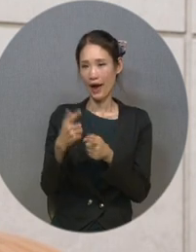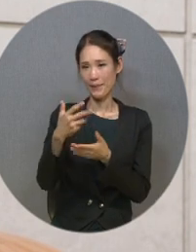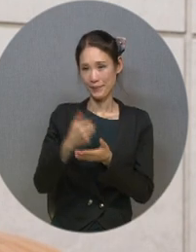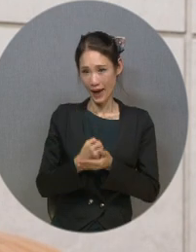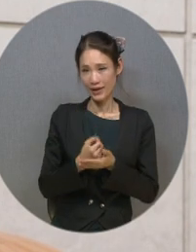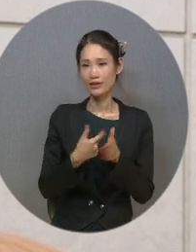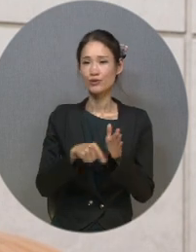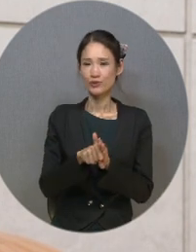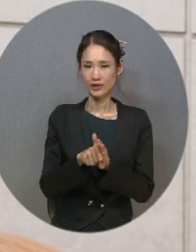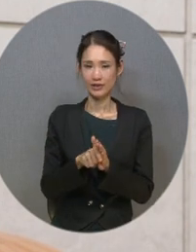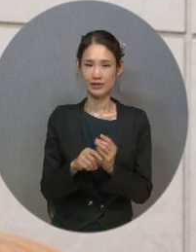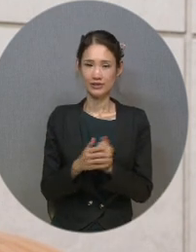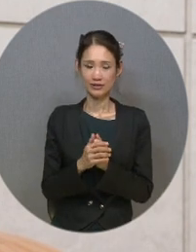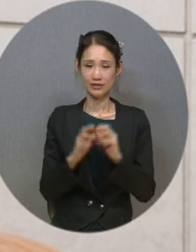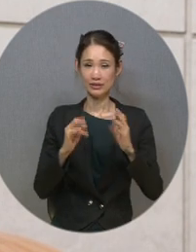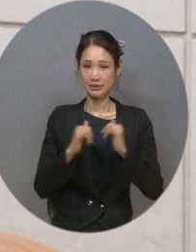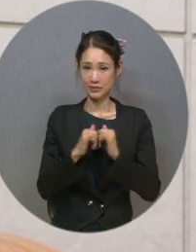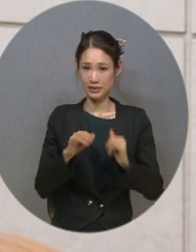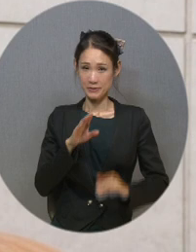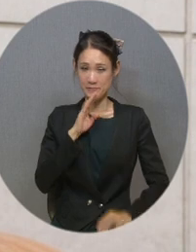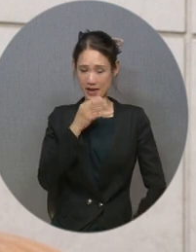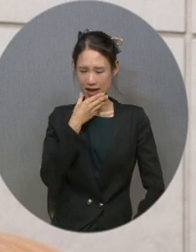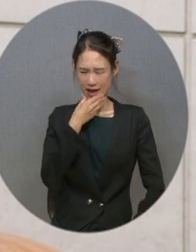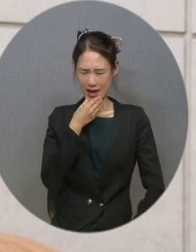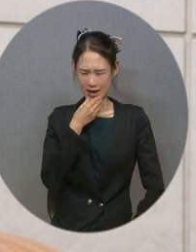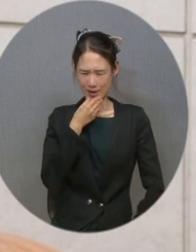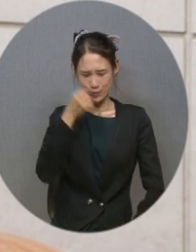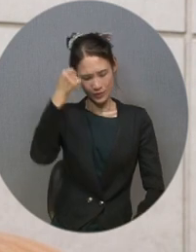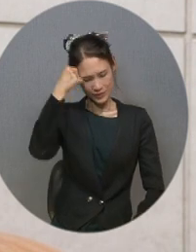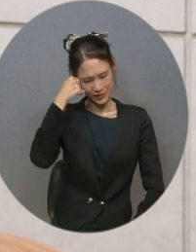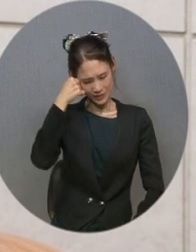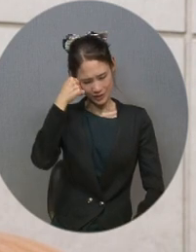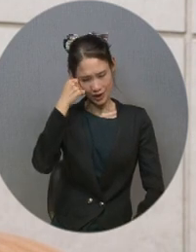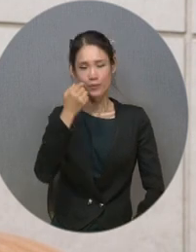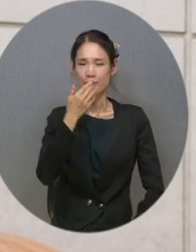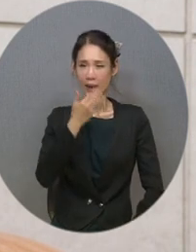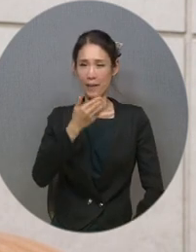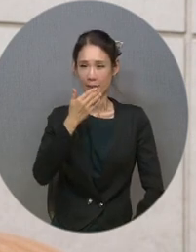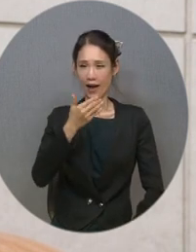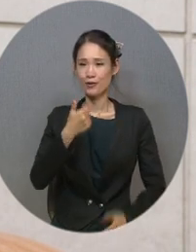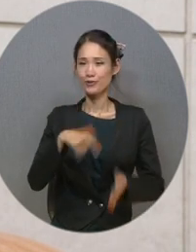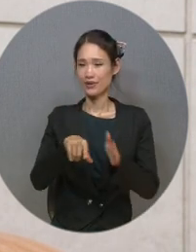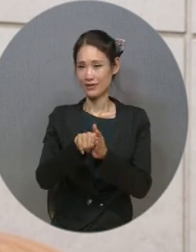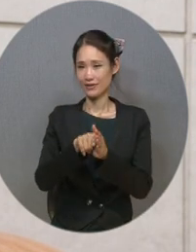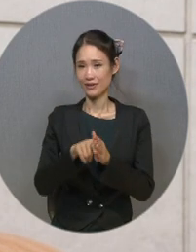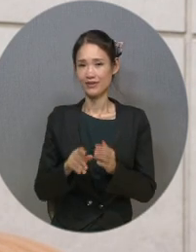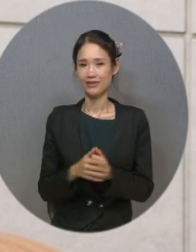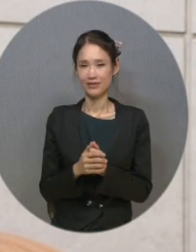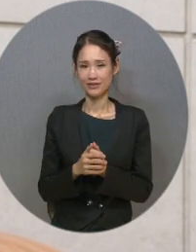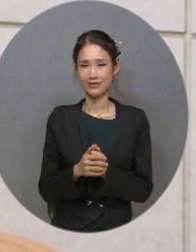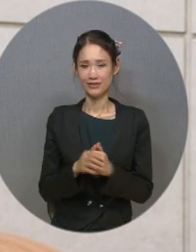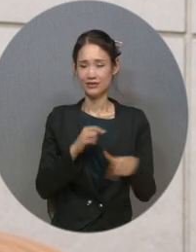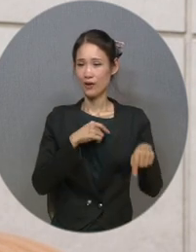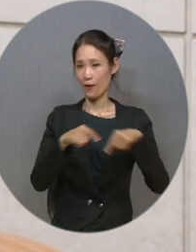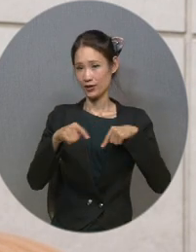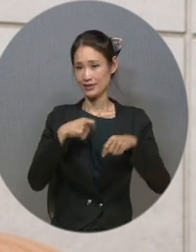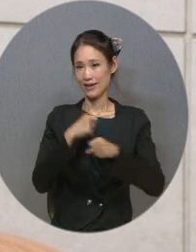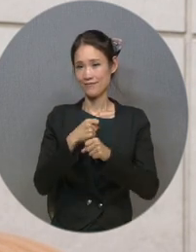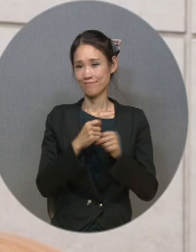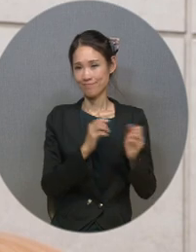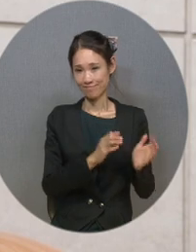그리고 시민들이 정말 행복감을 느낄 수 있도록 하기 위해서 그런 정책을 마련했다